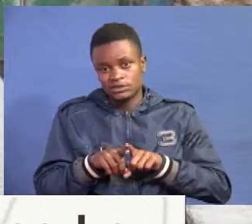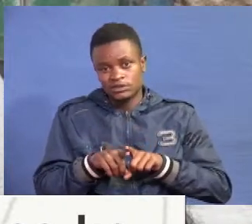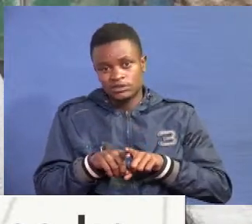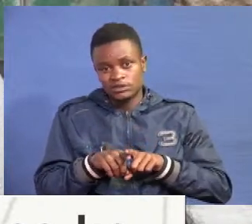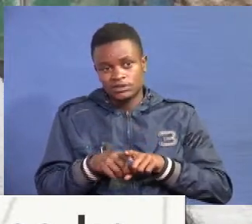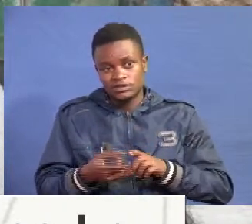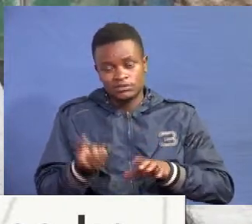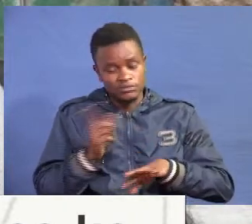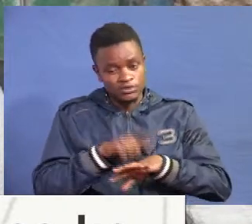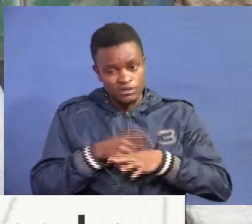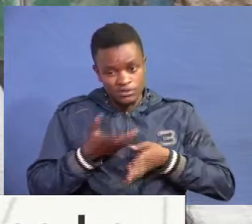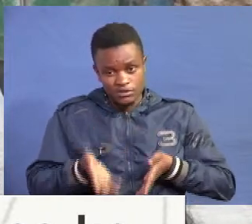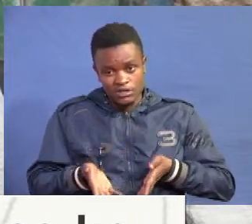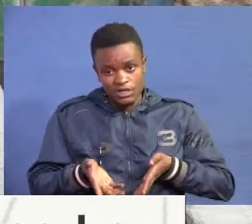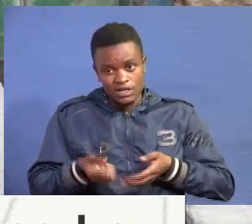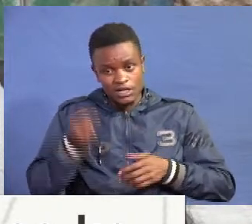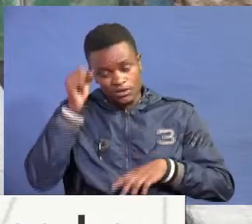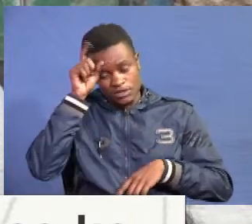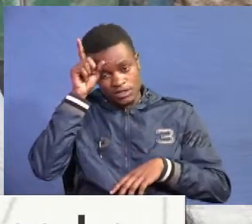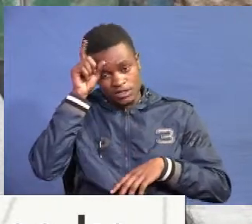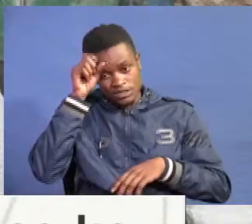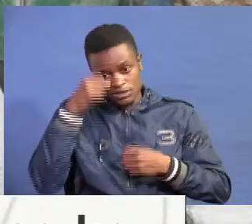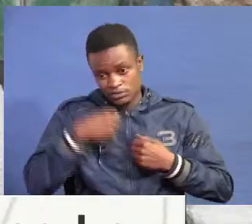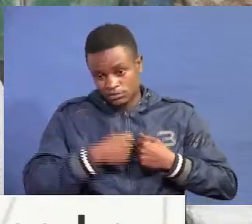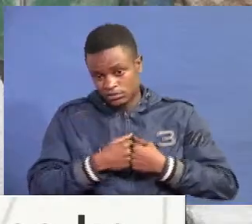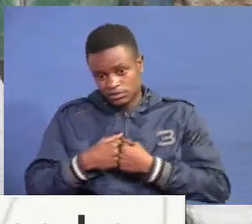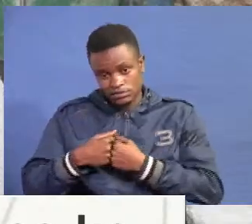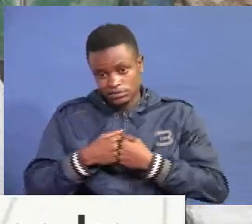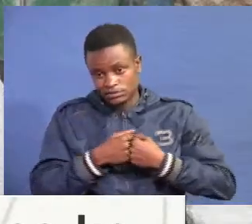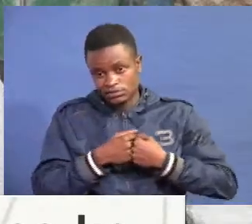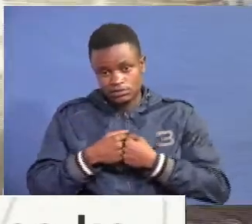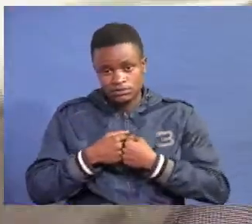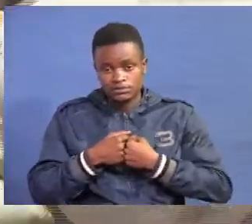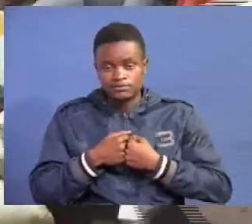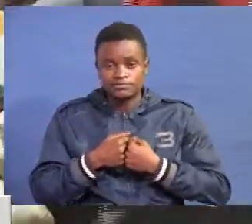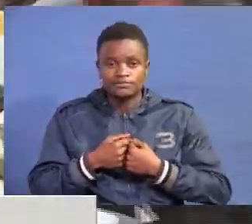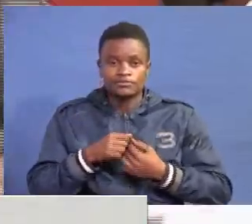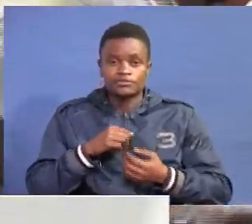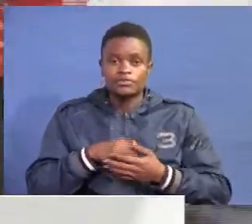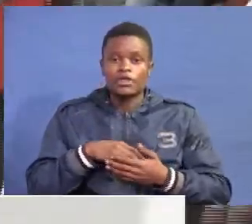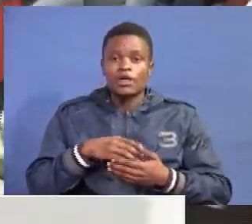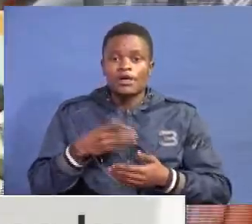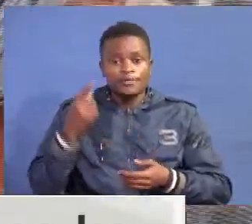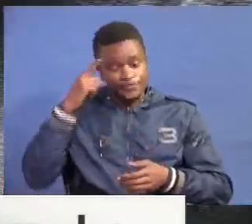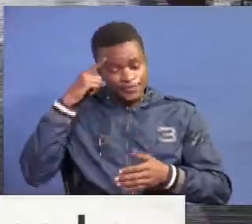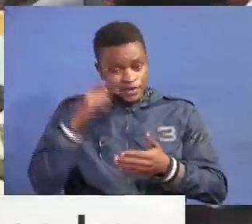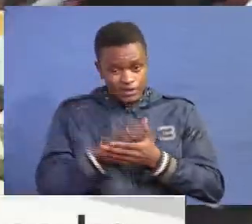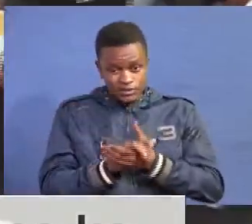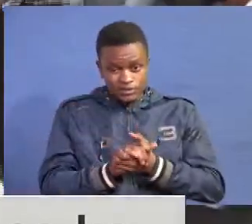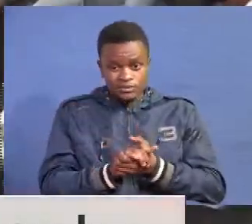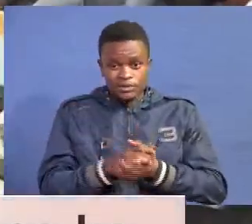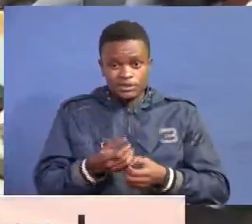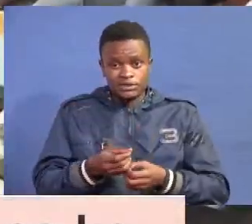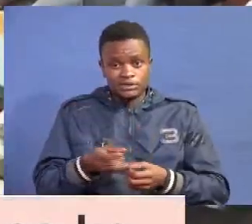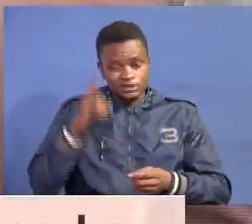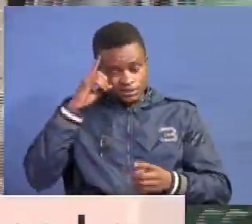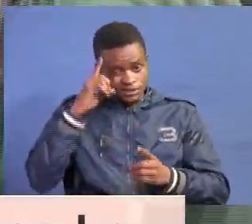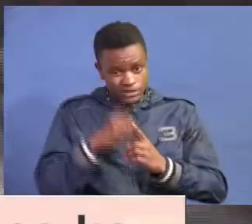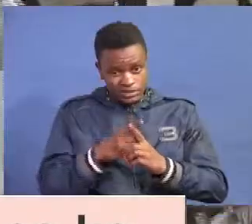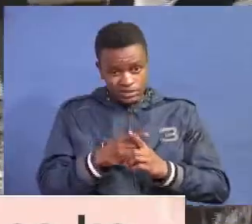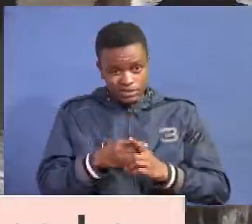wanaweza tusaidia sana. Hawezi jua but wakikuja ground wanaweza tusaidia zaidi. They believe that a deeper understanding of their